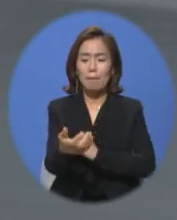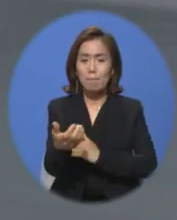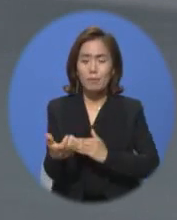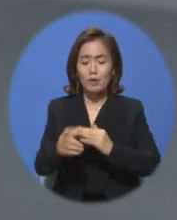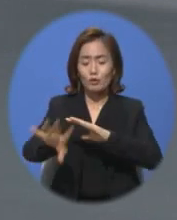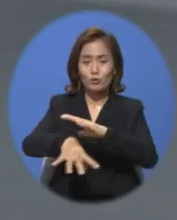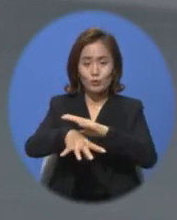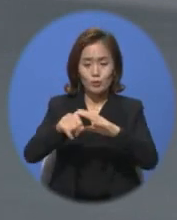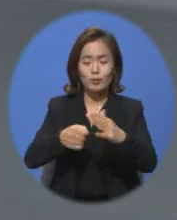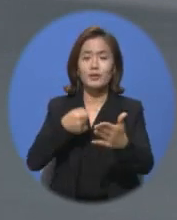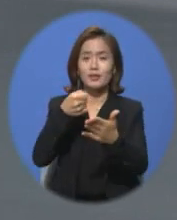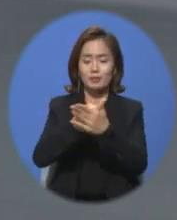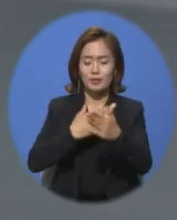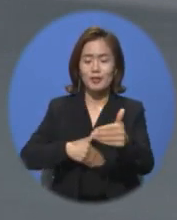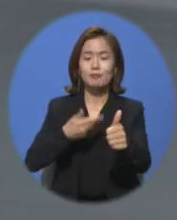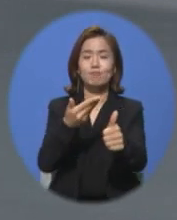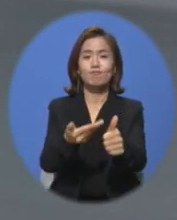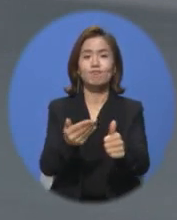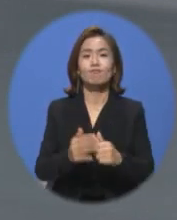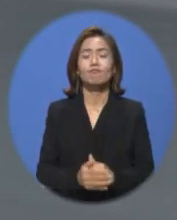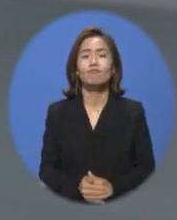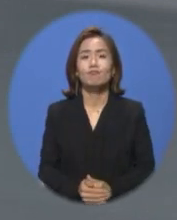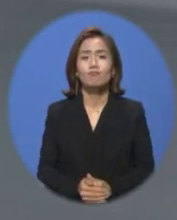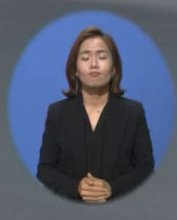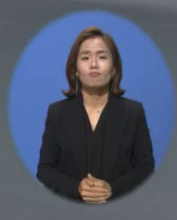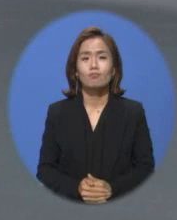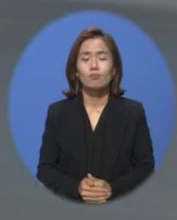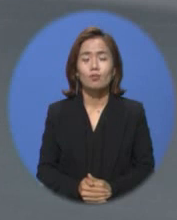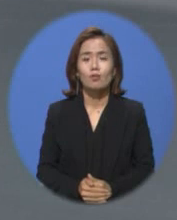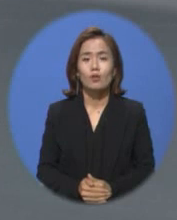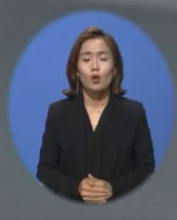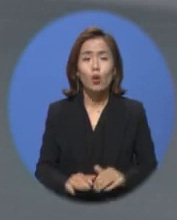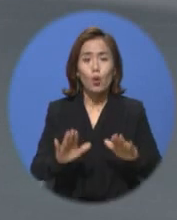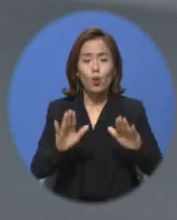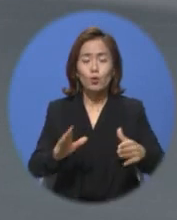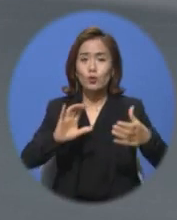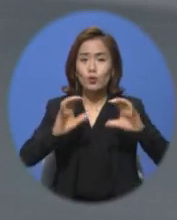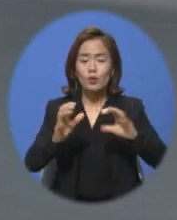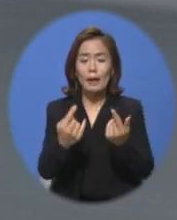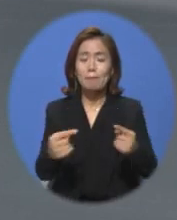토론전추첨을통해결정되었음을알려드립니다 .예.이제